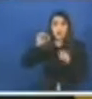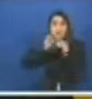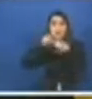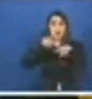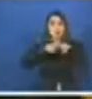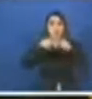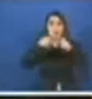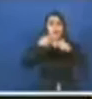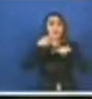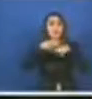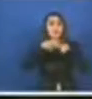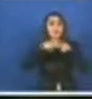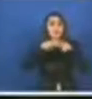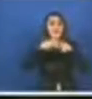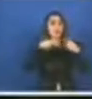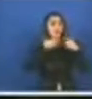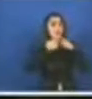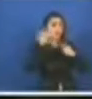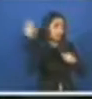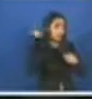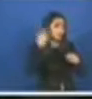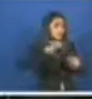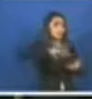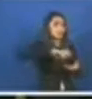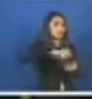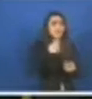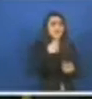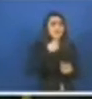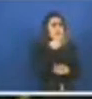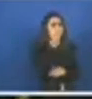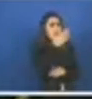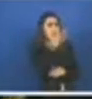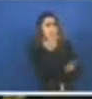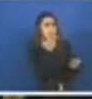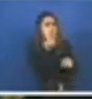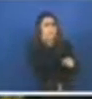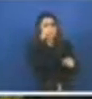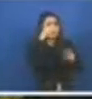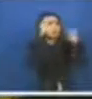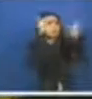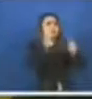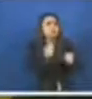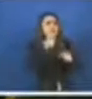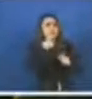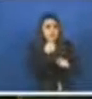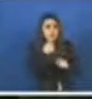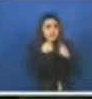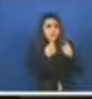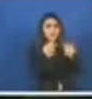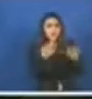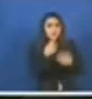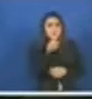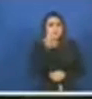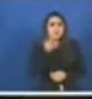ile konuşurken arkasına dönüp de nedir bu bayrak? Kim koydu buraya diyebilmiş midir?